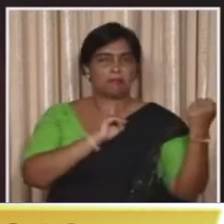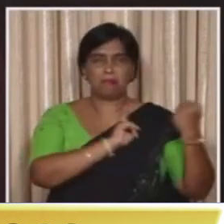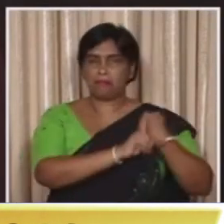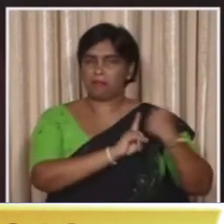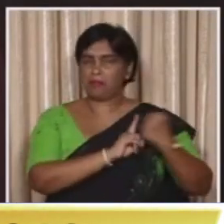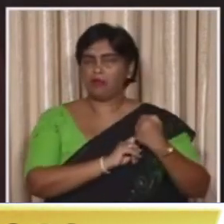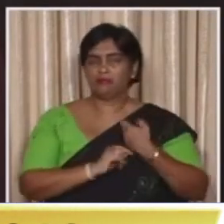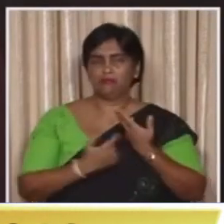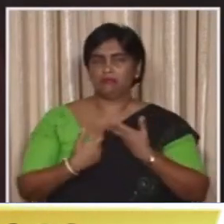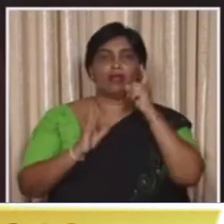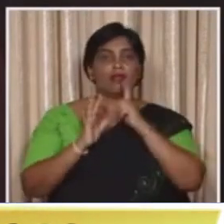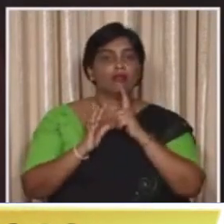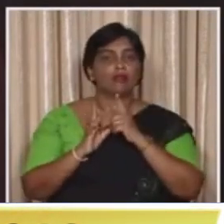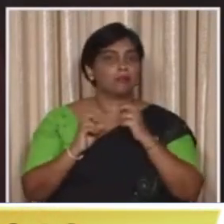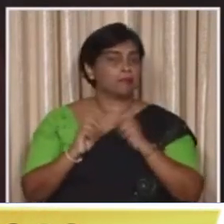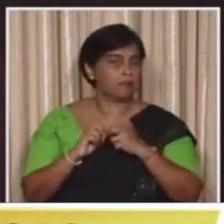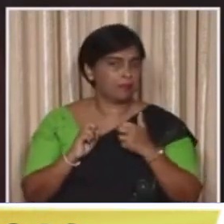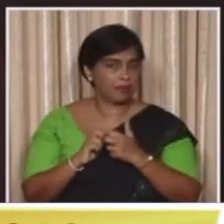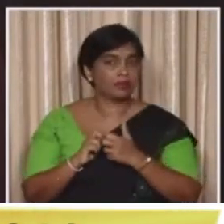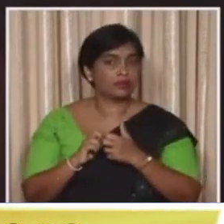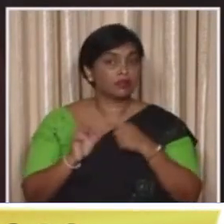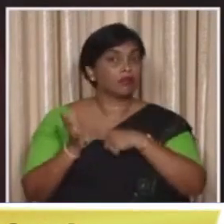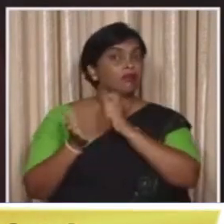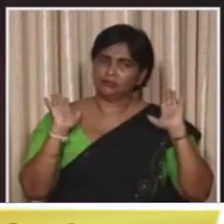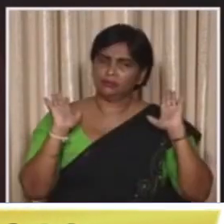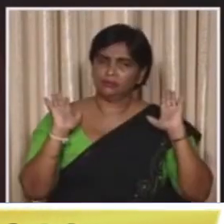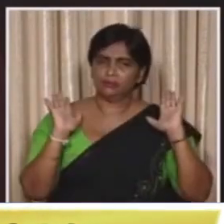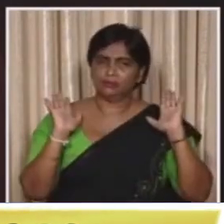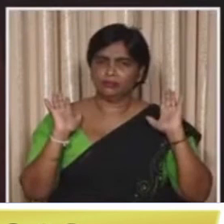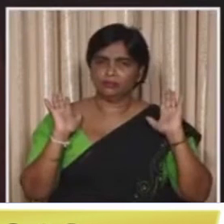ක්‍රිකට් වල ස්වාධීනත්වයට එල්ල කරන අභියෝගයක් කියලා ඒකත් ලියනවා මේ ලියුමේ.